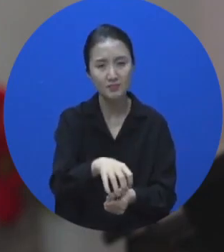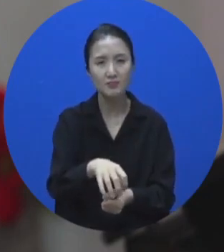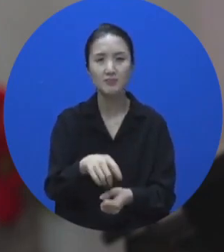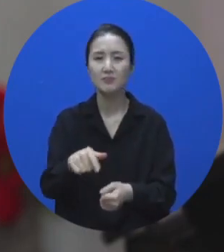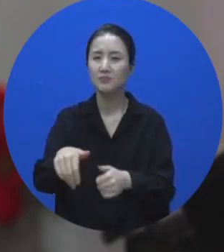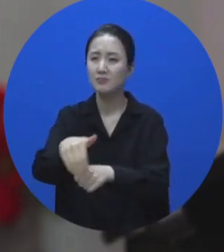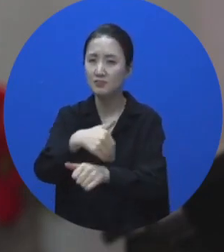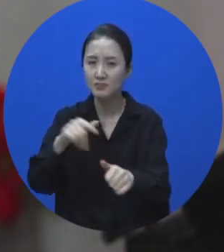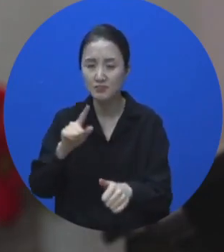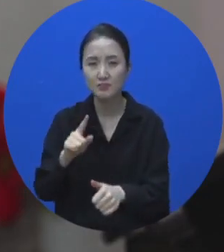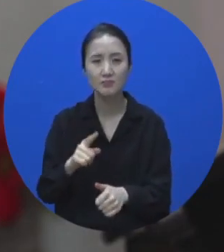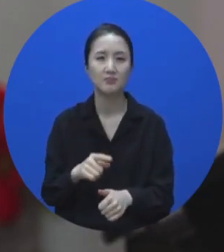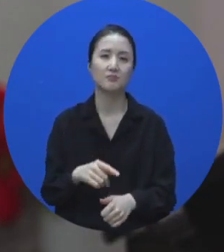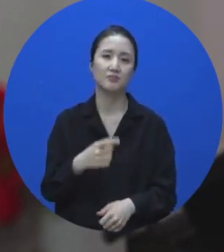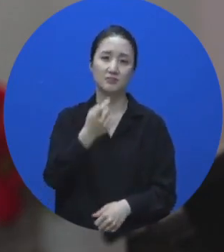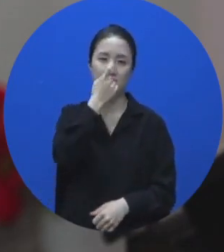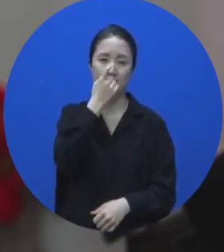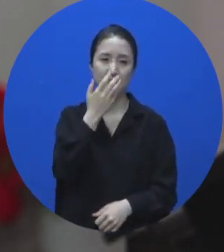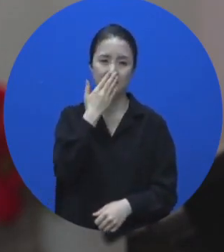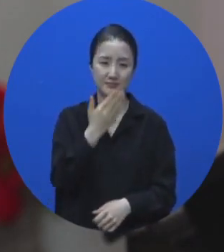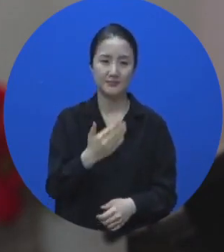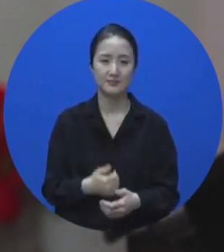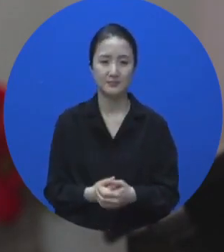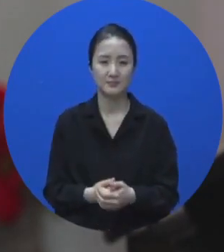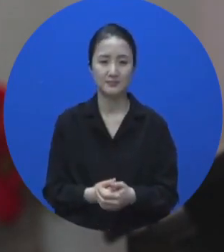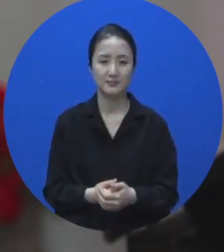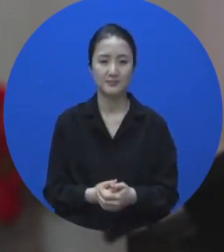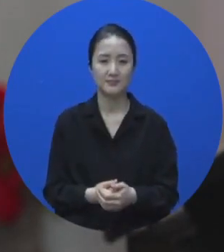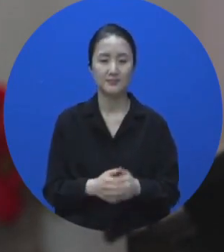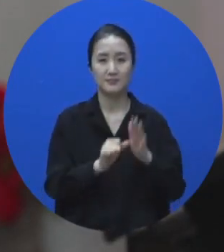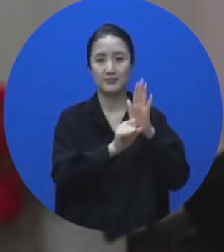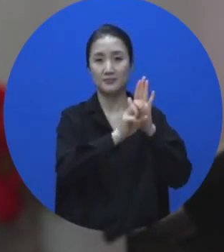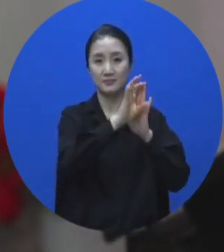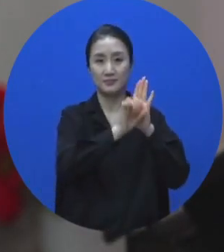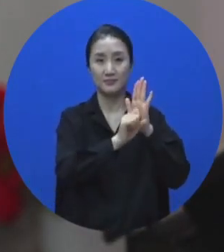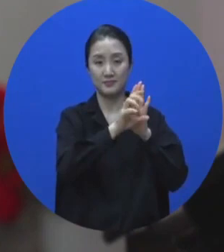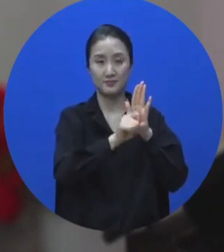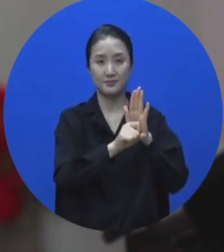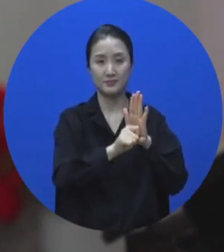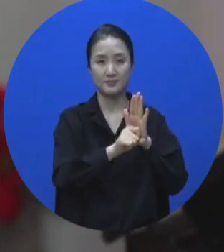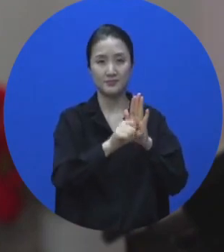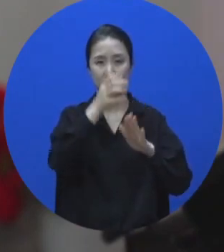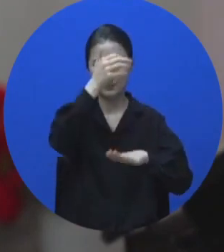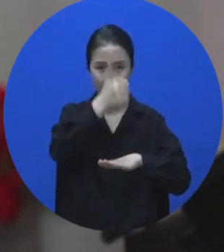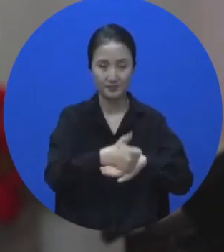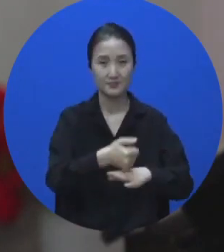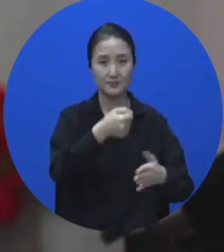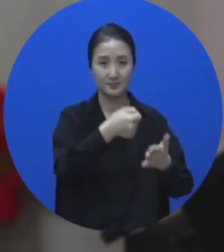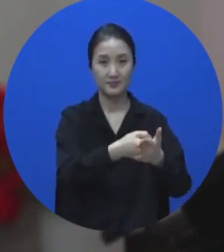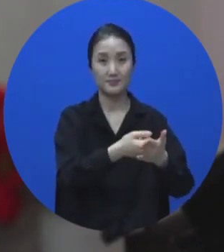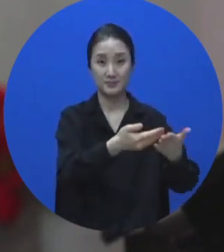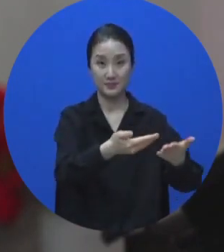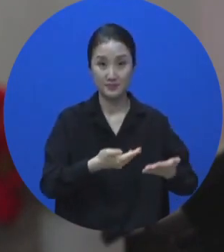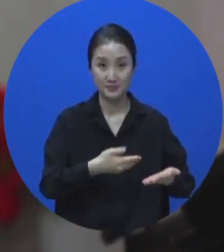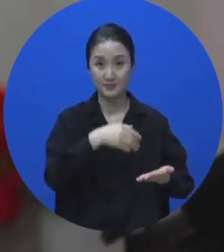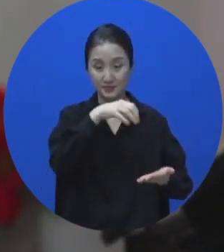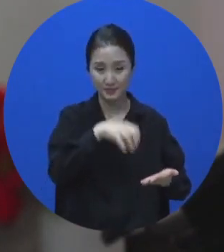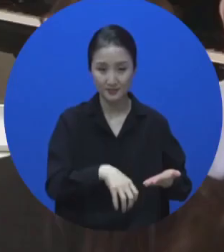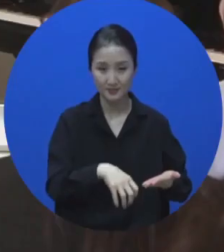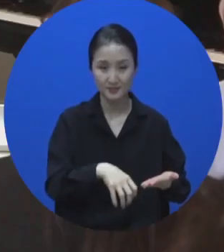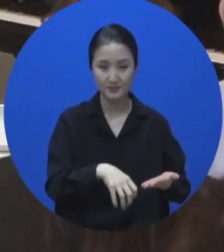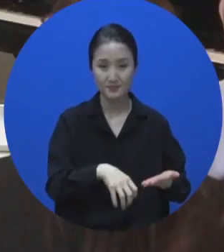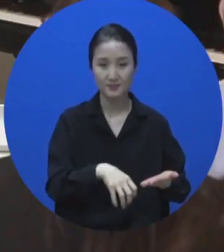저는 첫 낙찰 그러니까 경매로 첫 낙찰 1집은 모델의 라스 에 가서 본 집이었어요